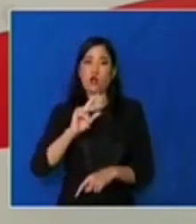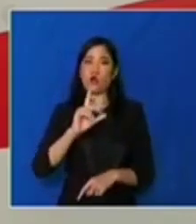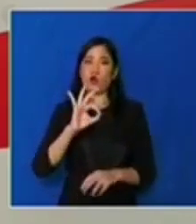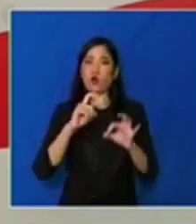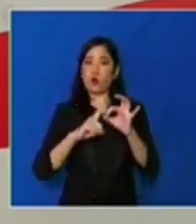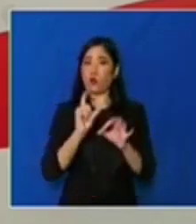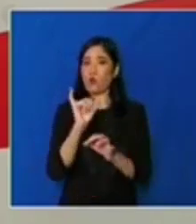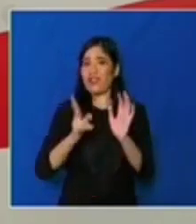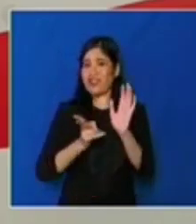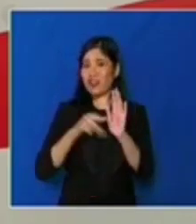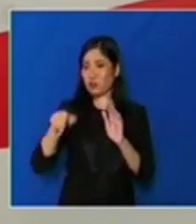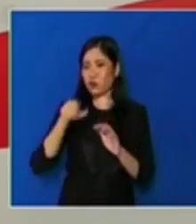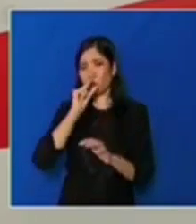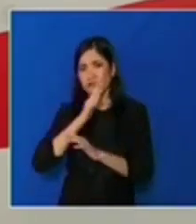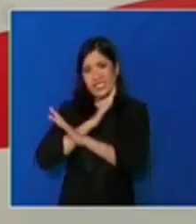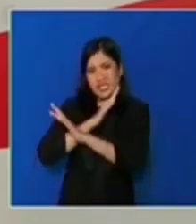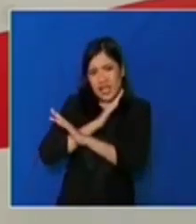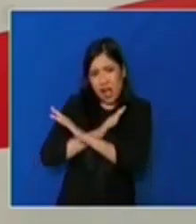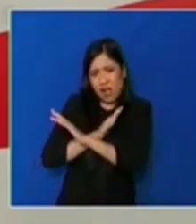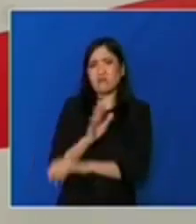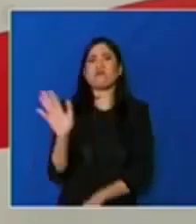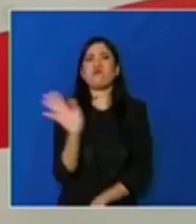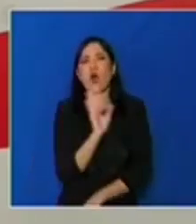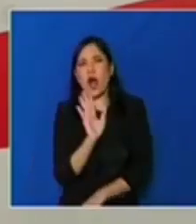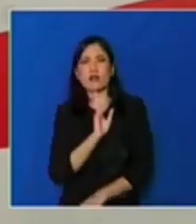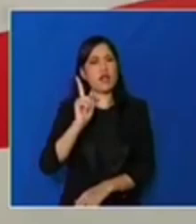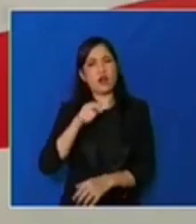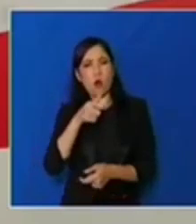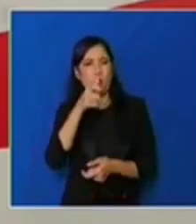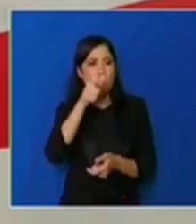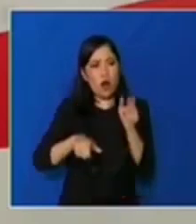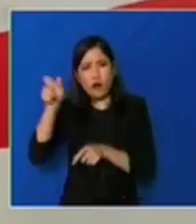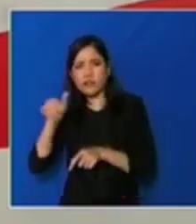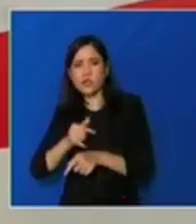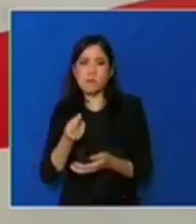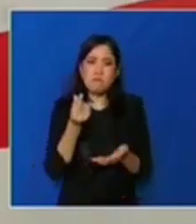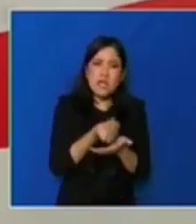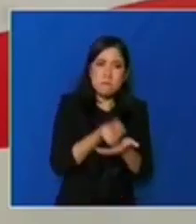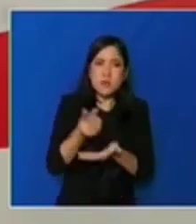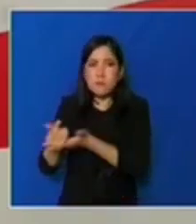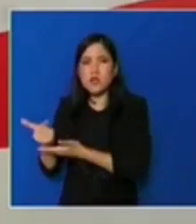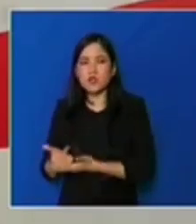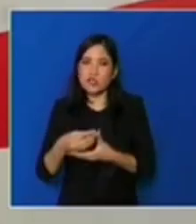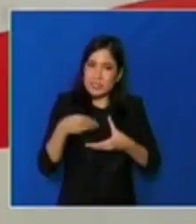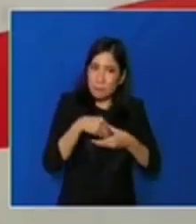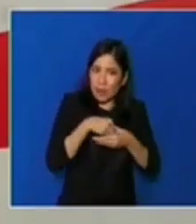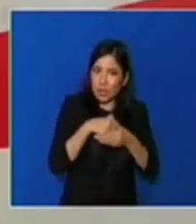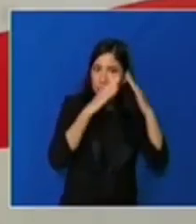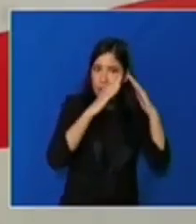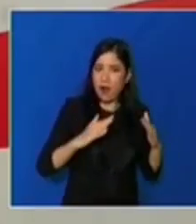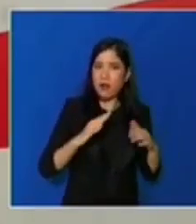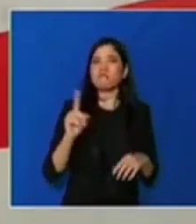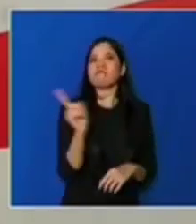nineteen sehingga masyarakat tidak perlu berbondong-bondong untuk membeli dan menyimpannya di rumah karena ini adalah